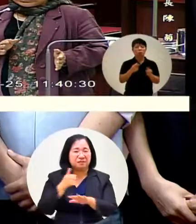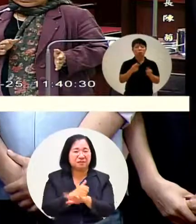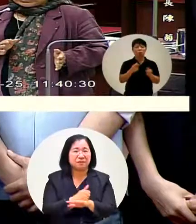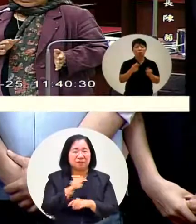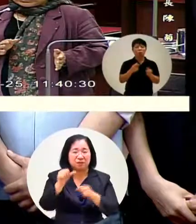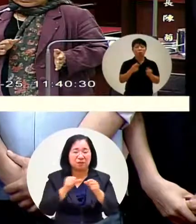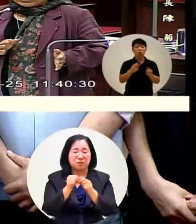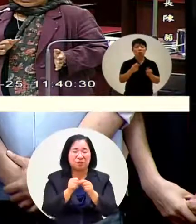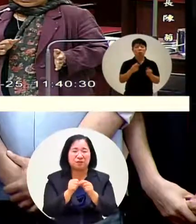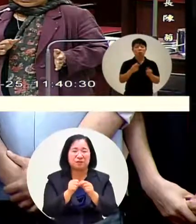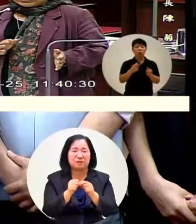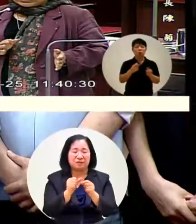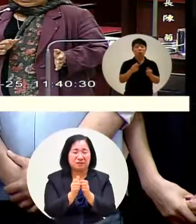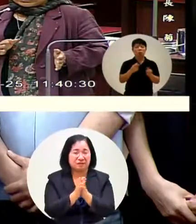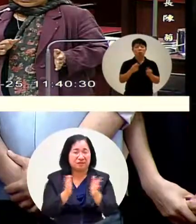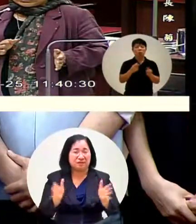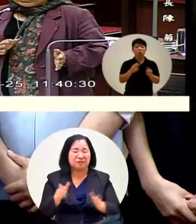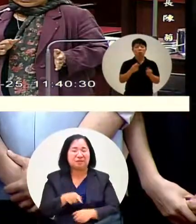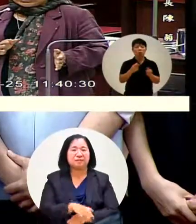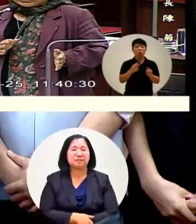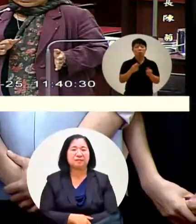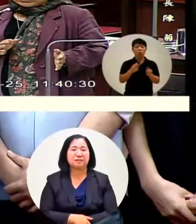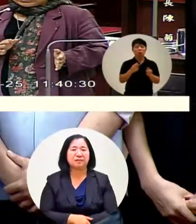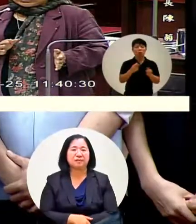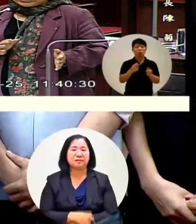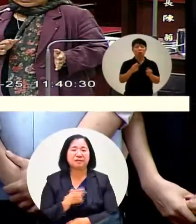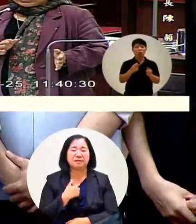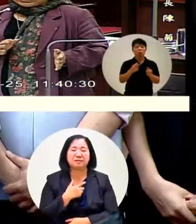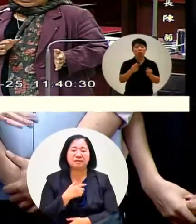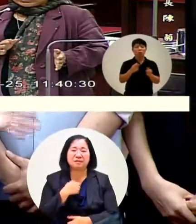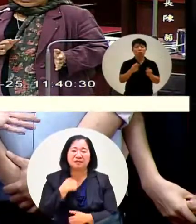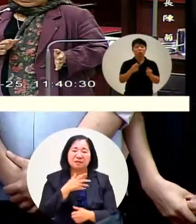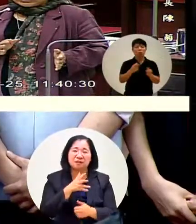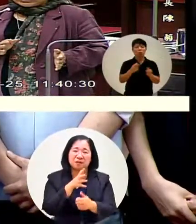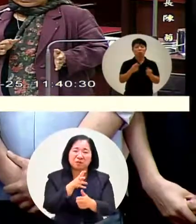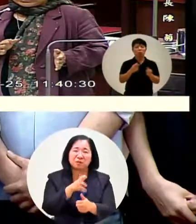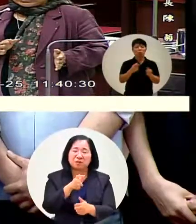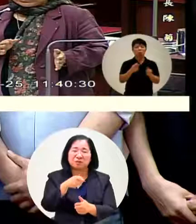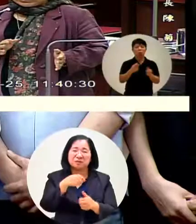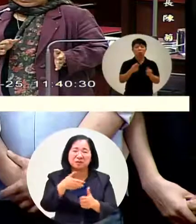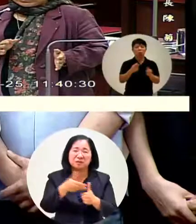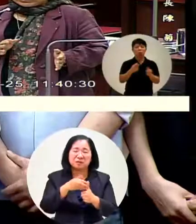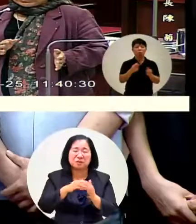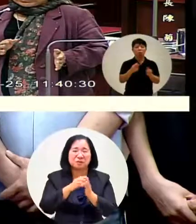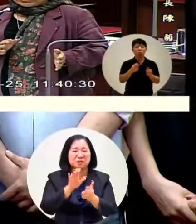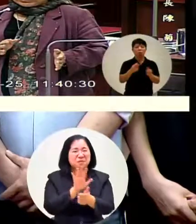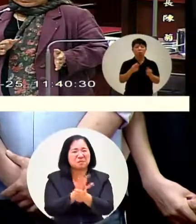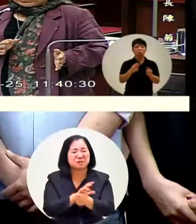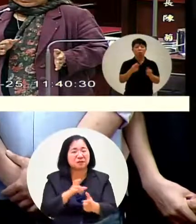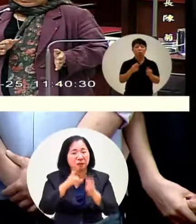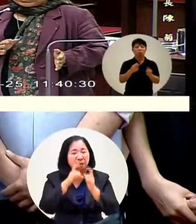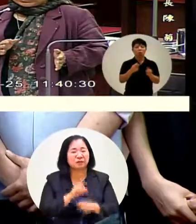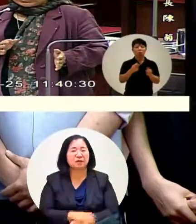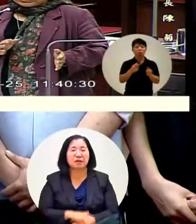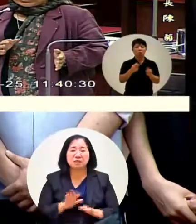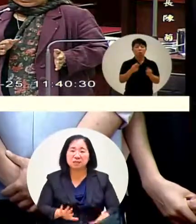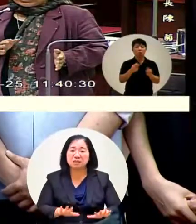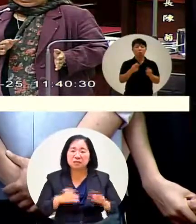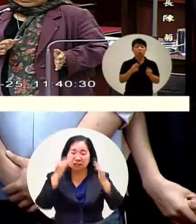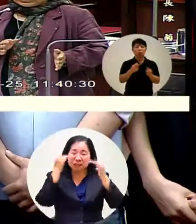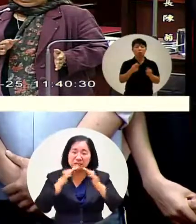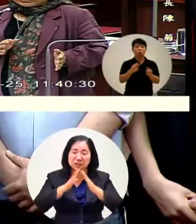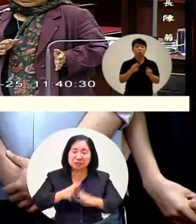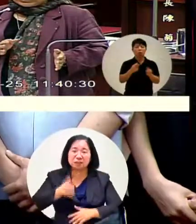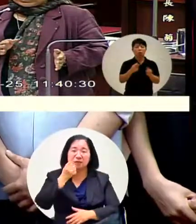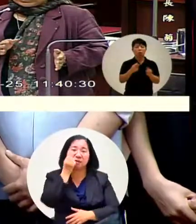月而已，他就有办法让高雄整个翻转？你想陈局当时他2011年刚好改制的第一年，他已